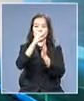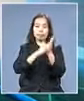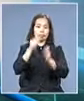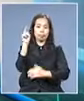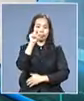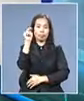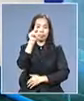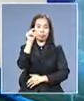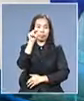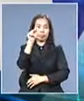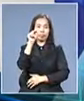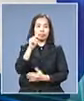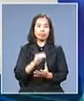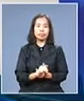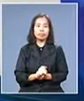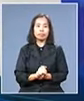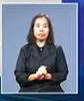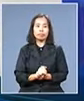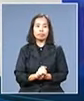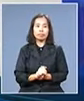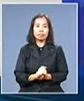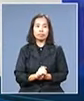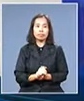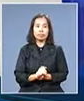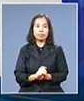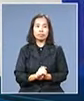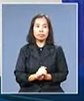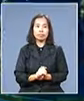สีน้ำเงินกลับไปที่ตัวเก่าก่อนนะครับ